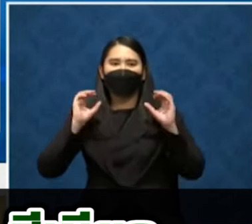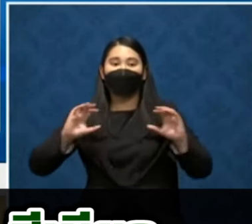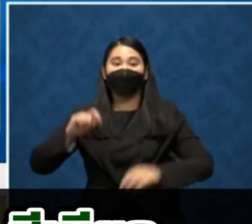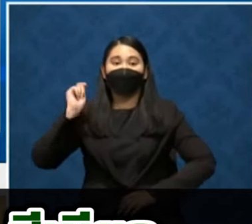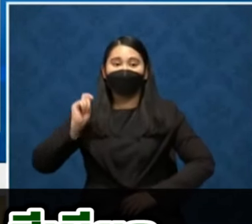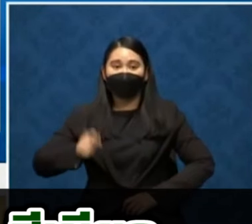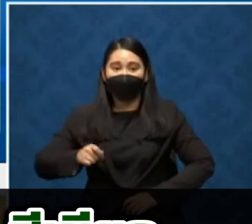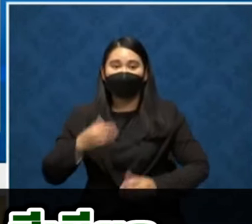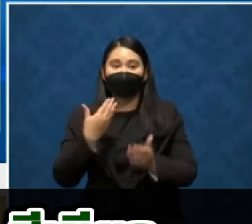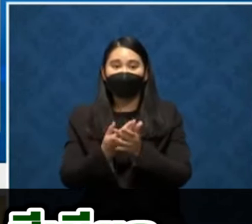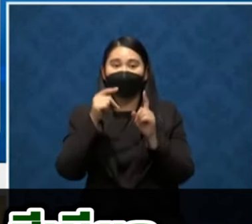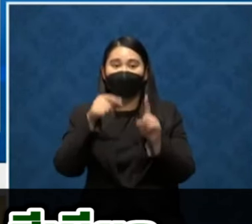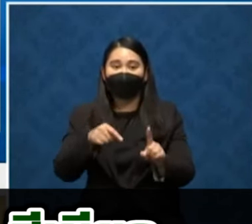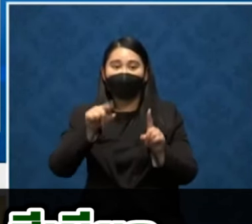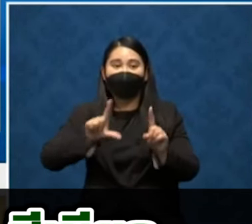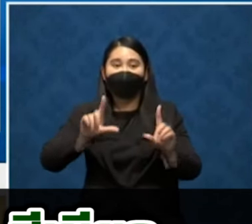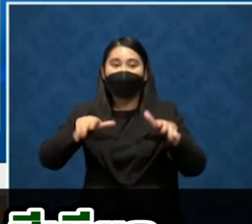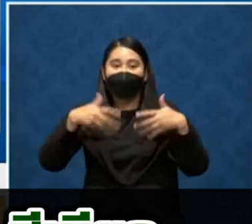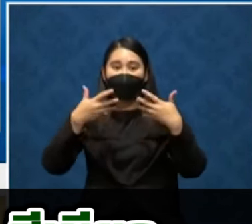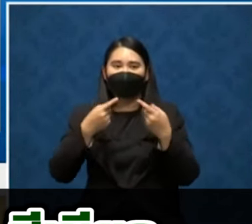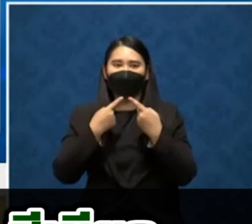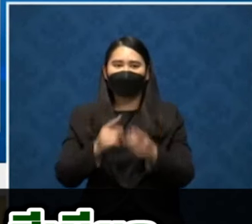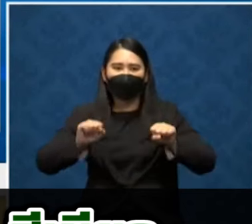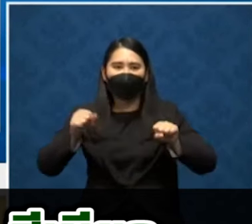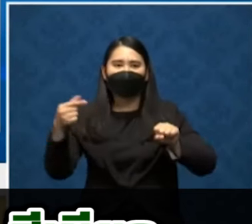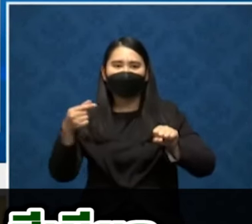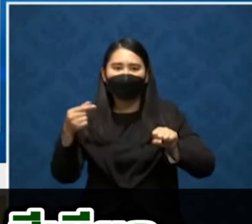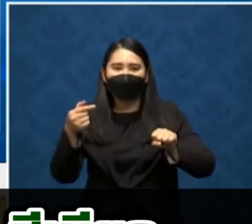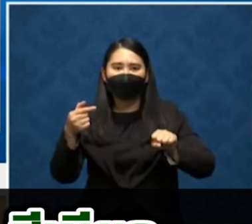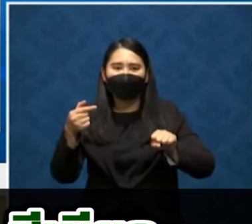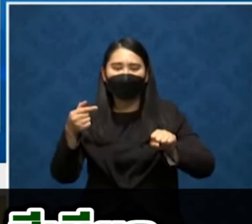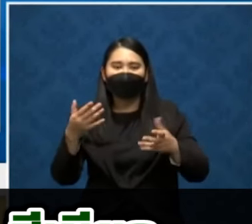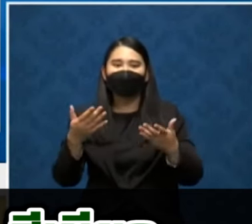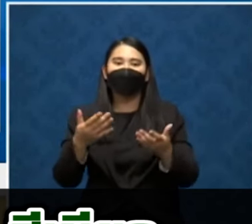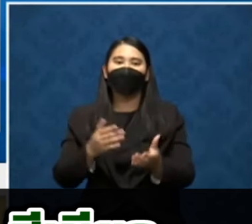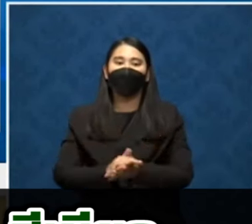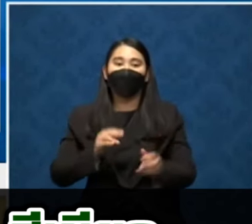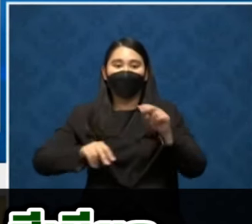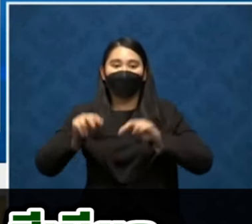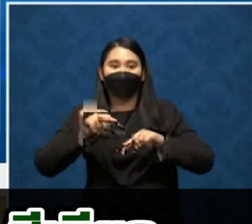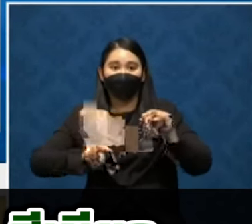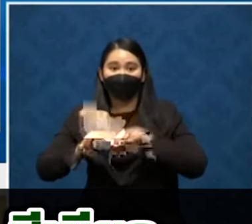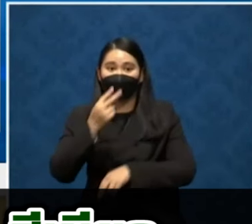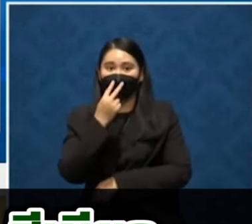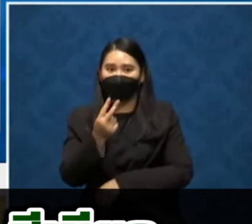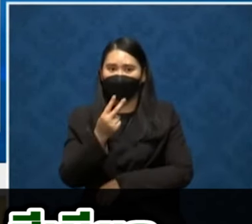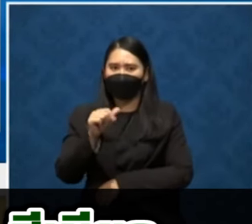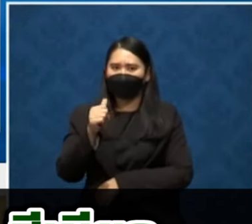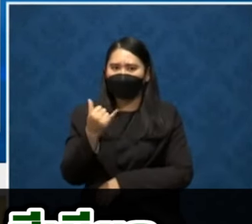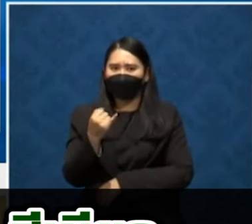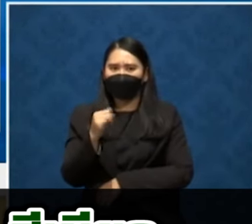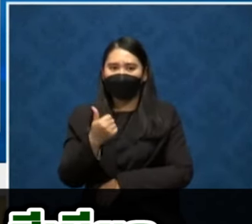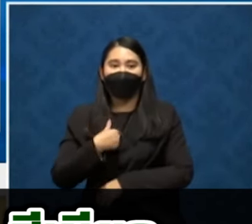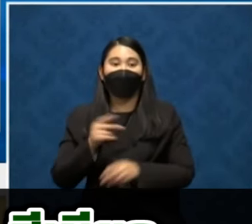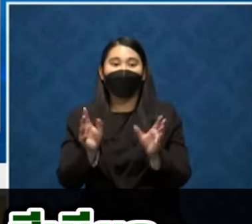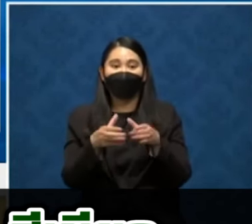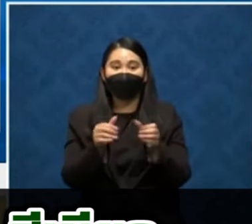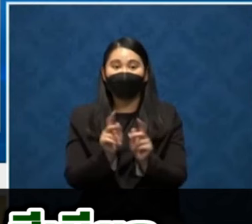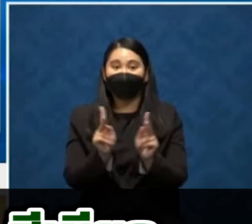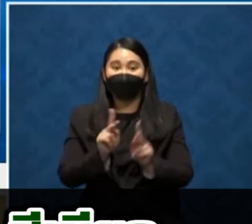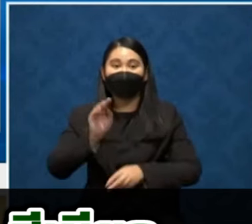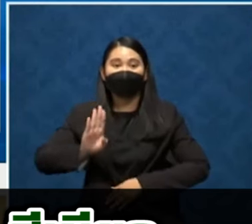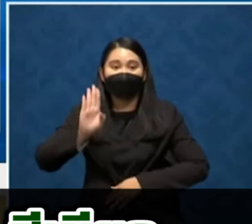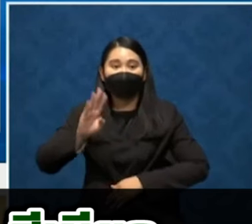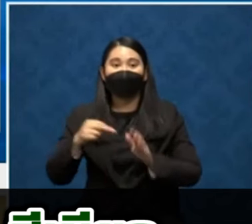ป็นพันล้านแต่มีอาชีพเสริมคือการขับรถแกร็บส่งของค่ะถ้าลองไปตรวจสอบดูดีๆนะคะมาทรงอย่างนี้ดีไม่ดีกรรมการบริษัทเนี่ยเชื่ออาจจะเป็นค